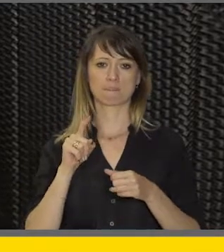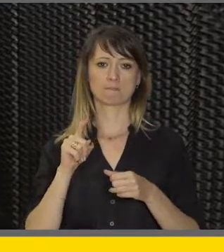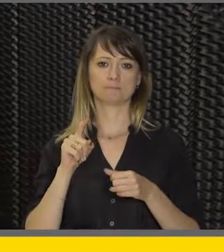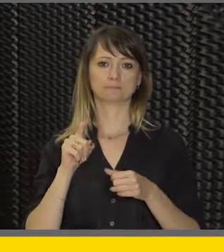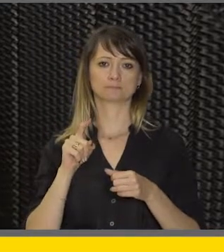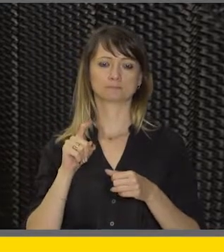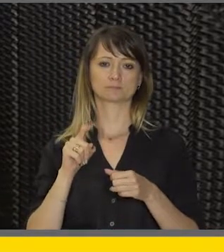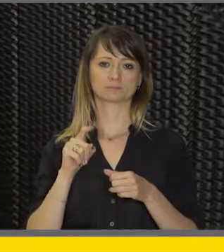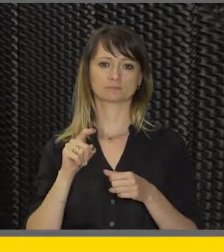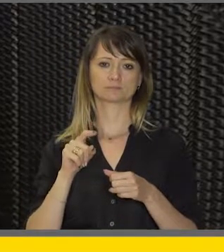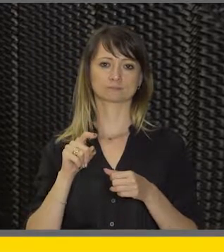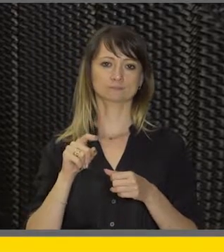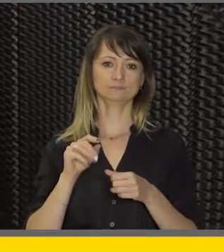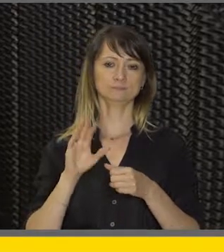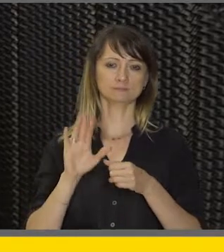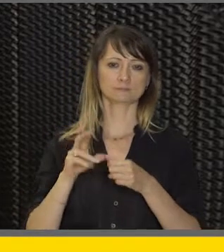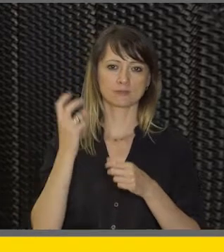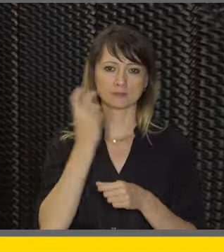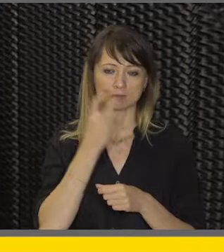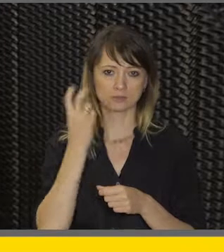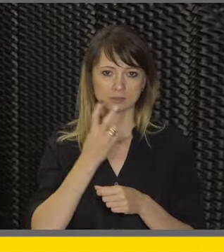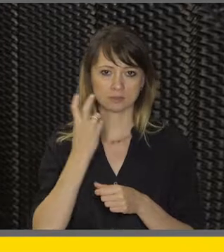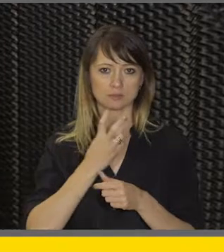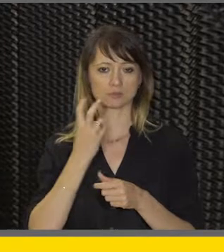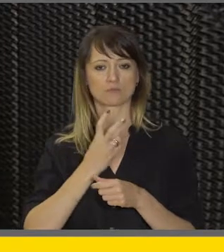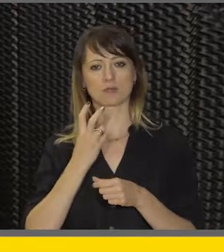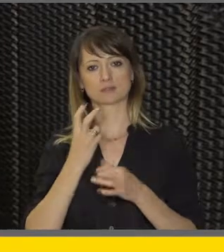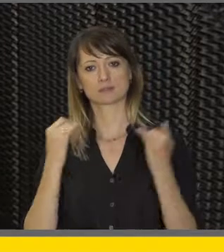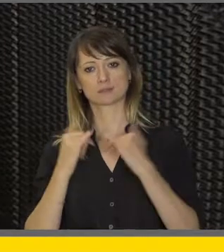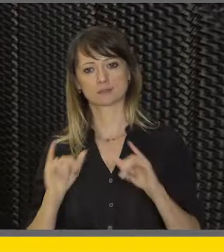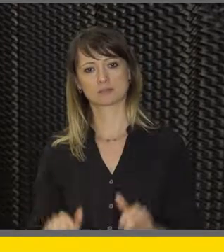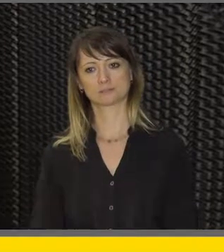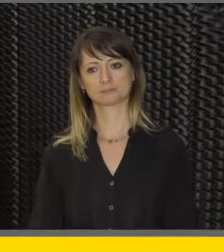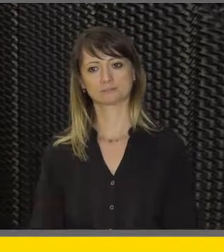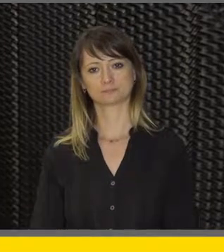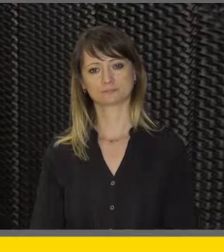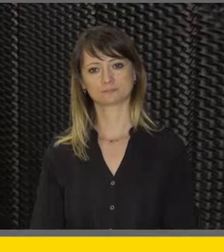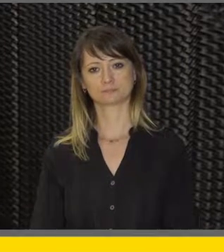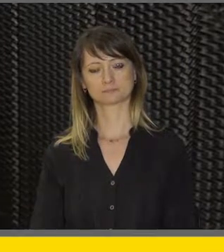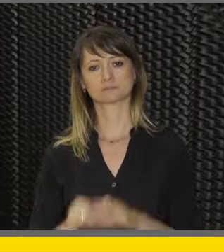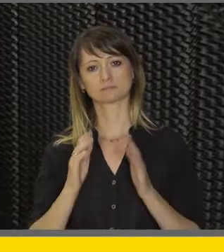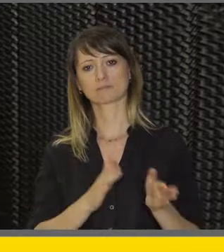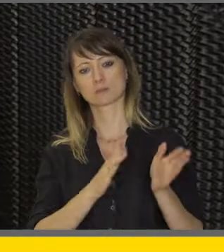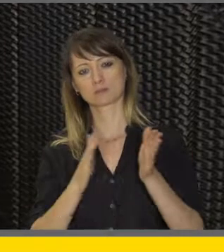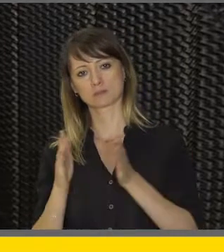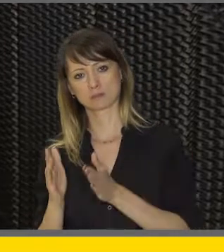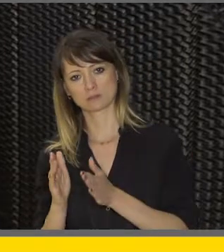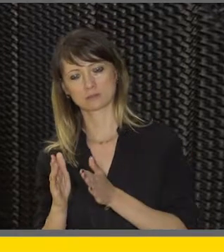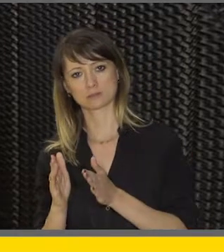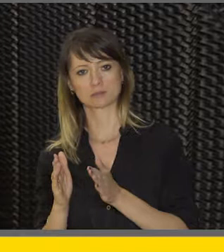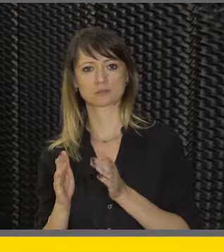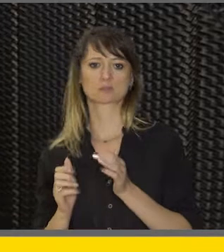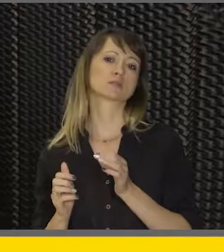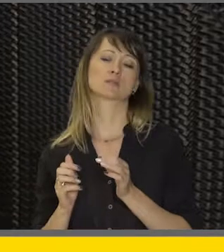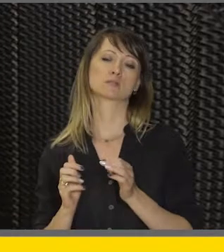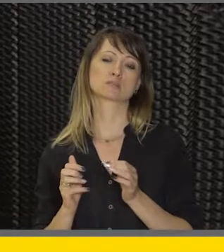się zainteresowaniem ze strony beneficjentów. Po tej identyfikacji, wytypowaniu obszarów